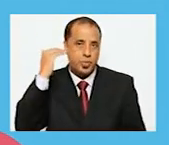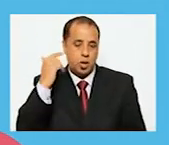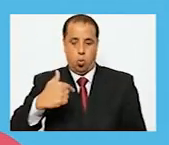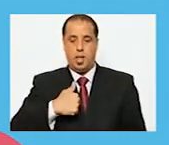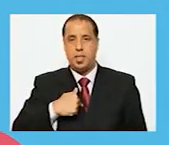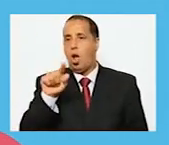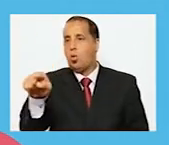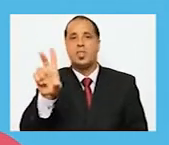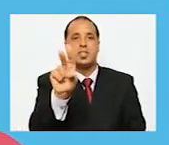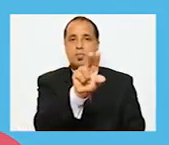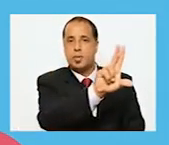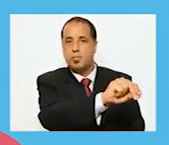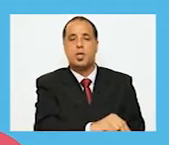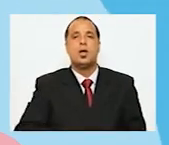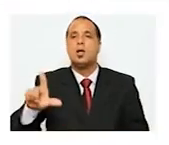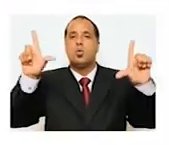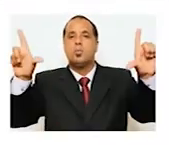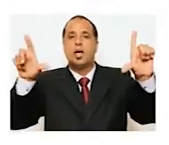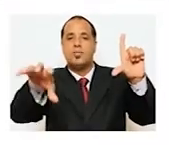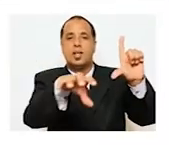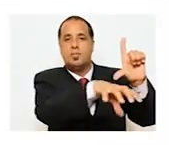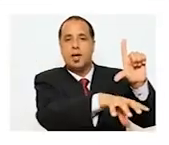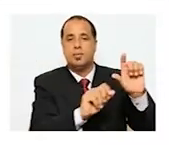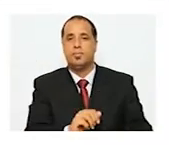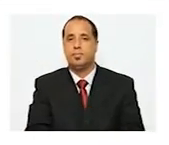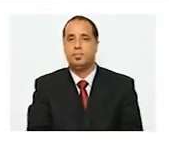وإنت في كل مكان في ليبيا.